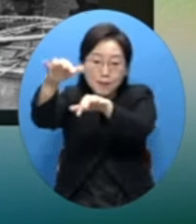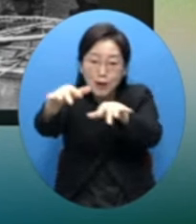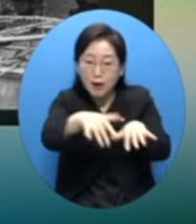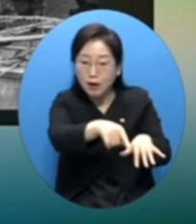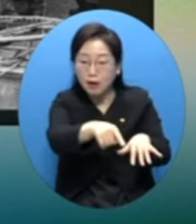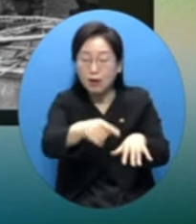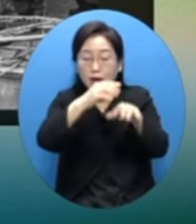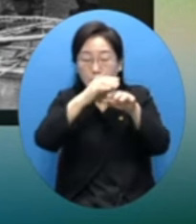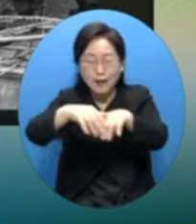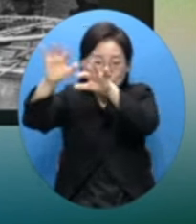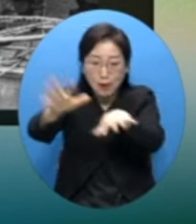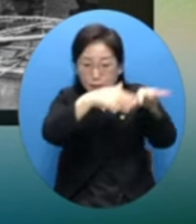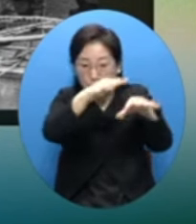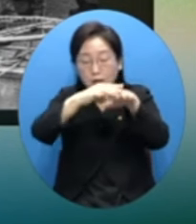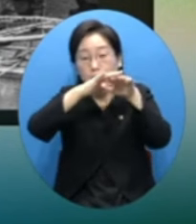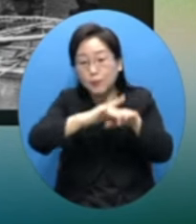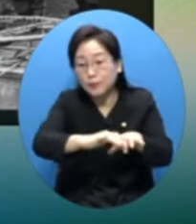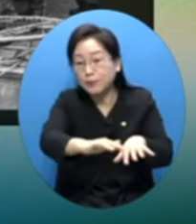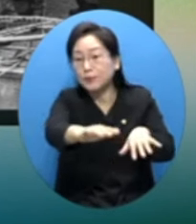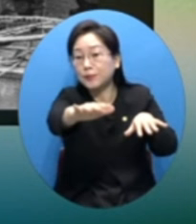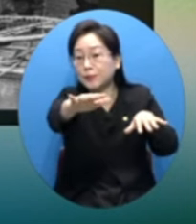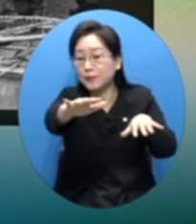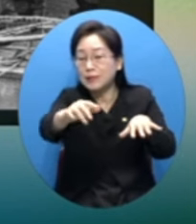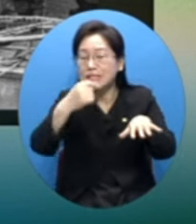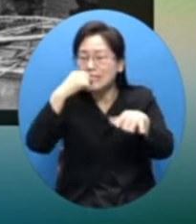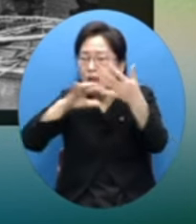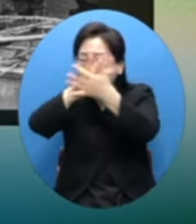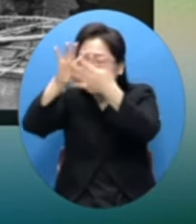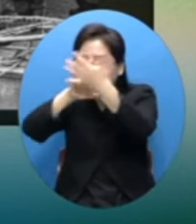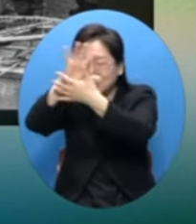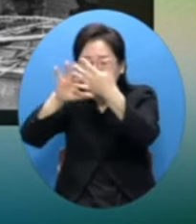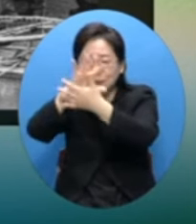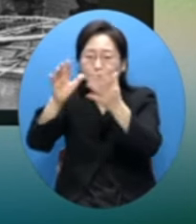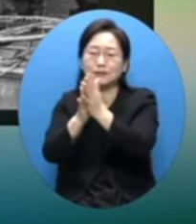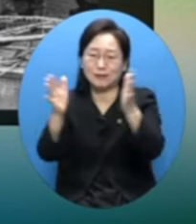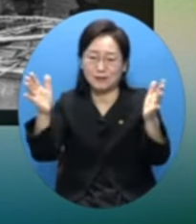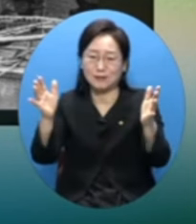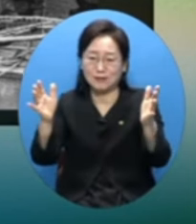고여주면서 이쪽 해협에 짙은 구름이 끼기 시작해서